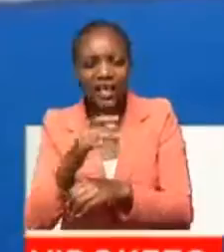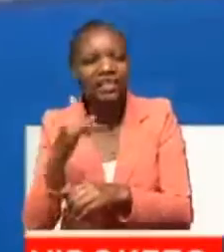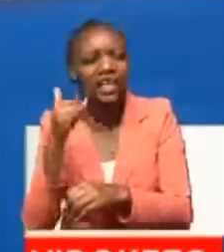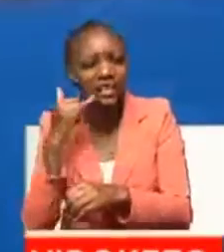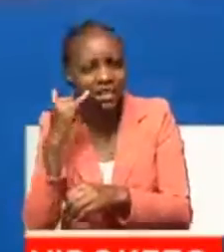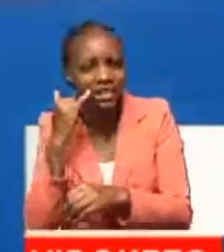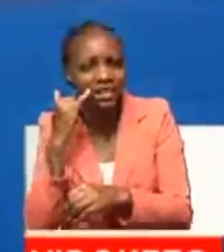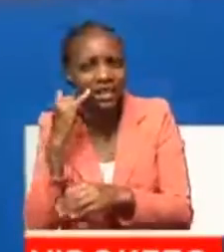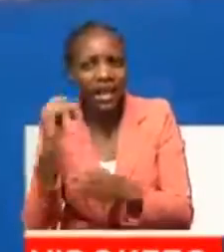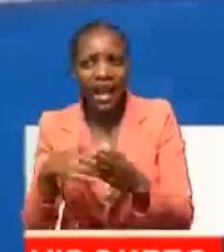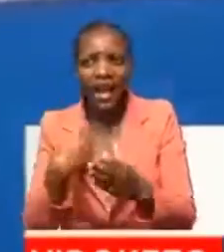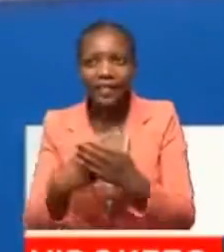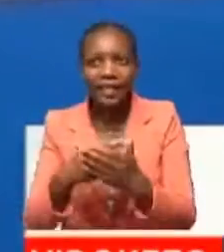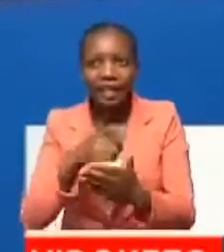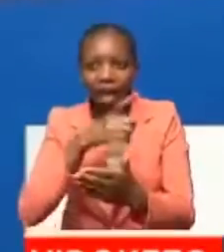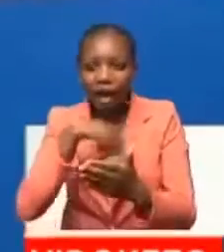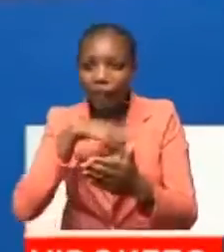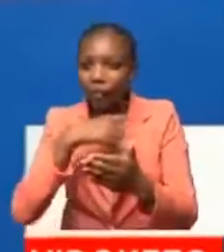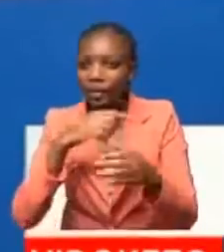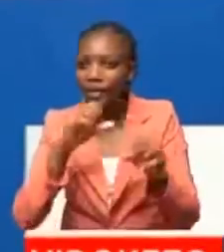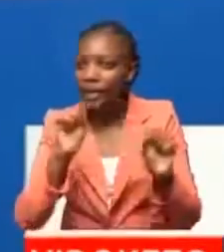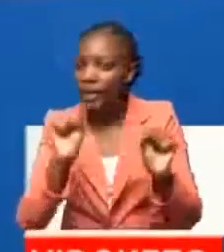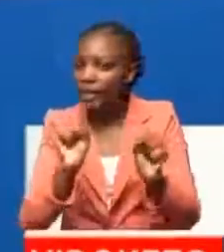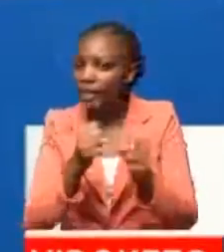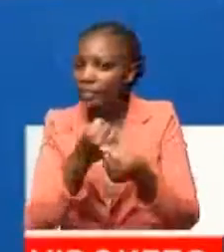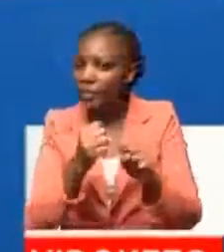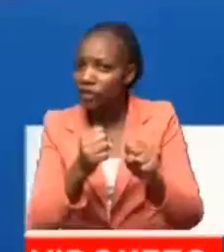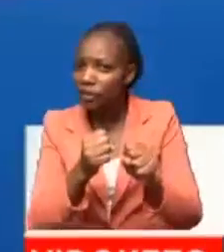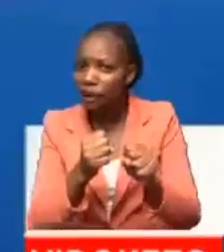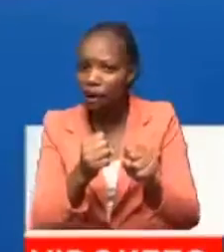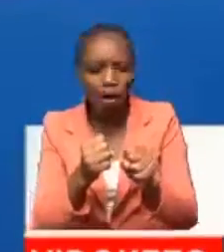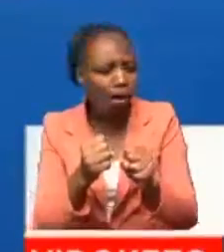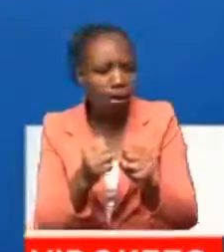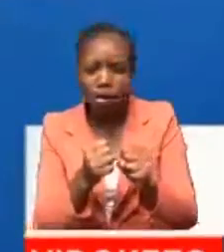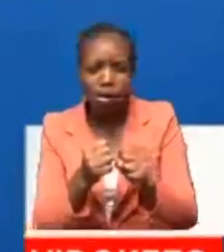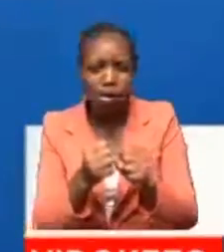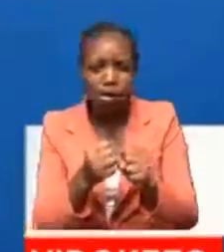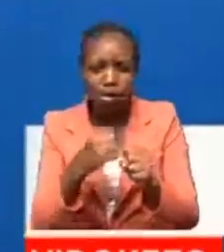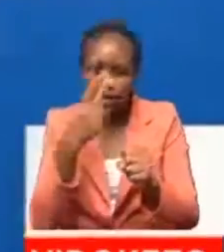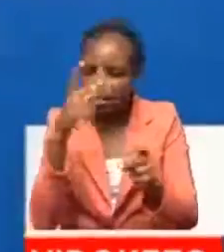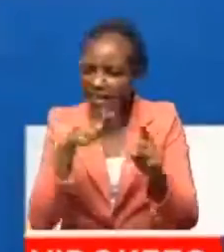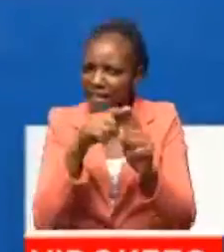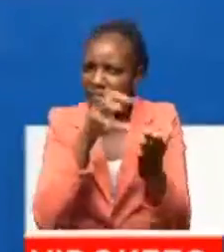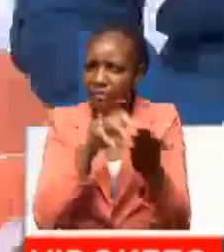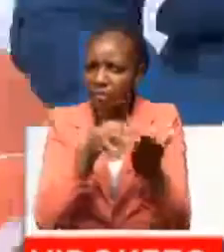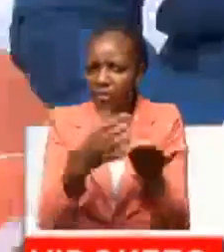Na hatuna capacity ya kuwa na wagonjwa wengi wa ugonjwa saa hizi katika Kenya nzima. Si Mombasa County peke yake.